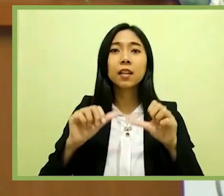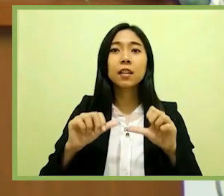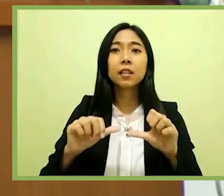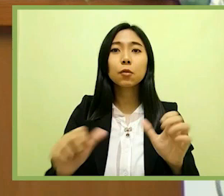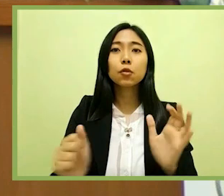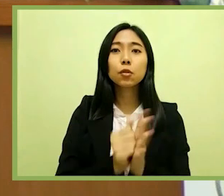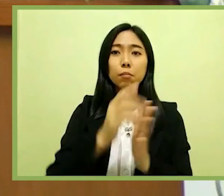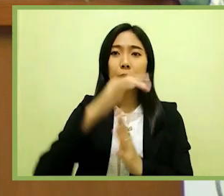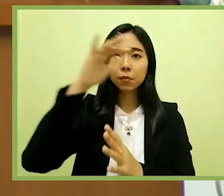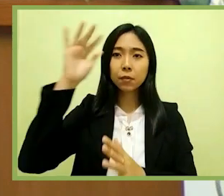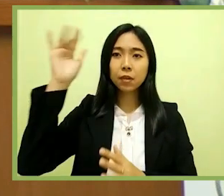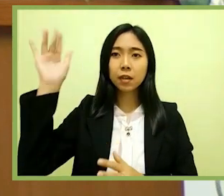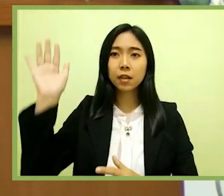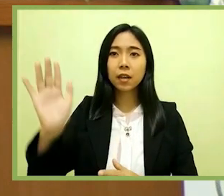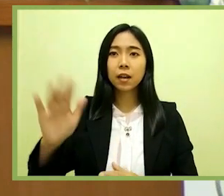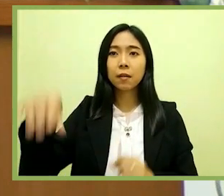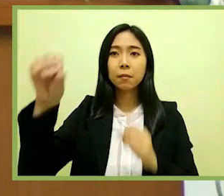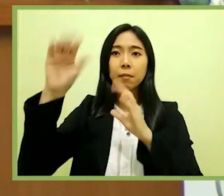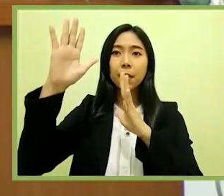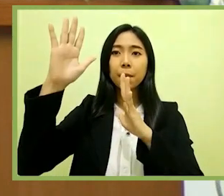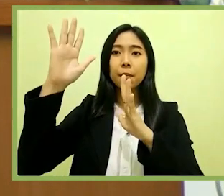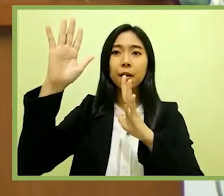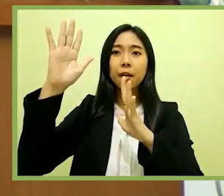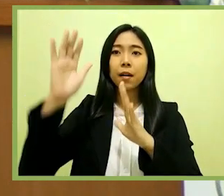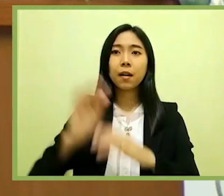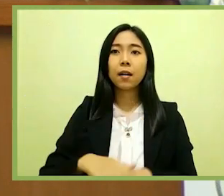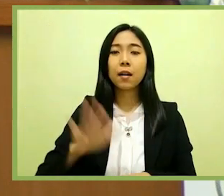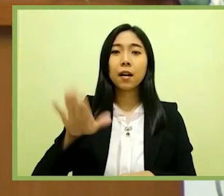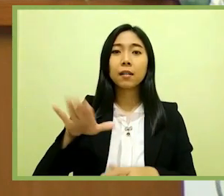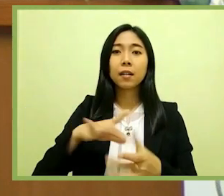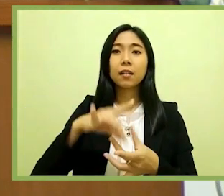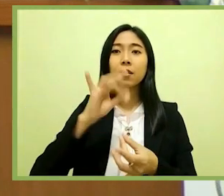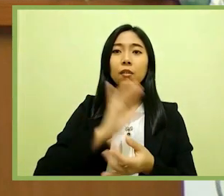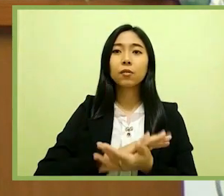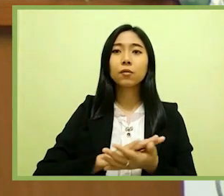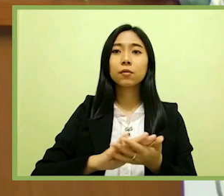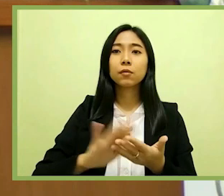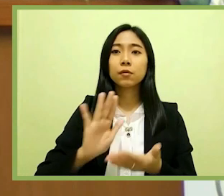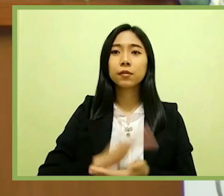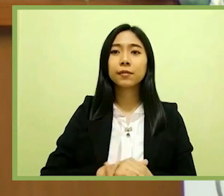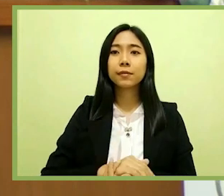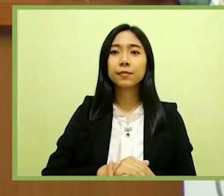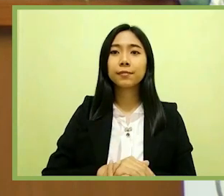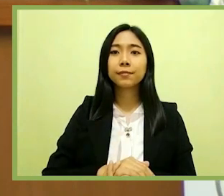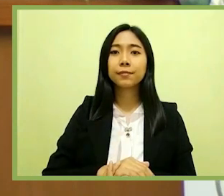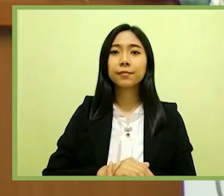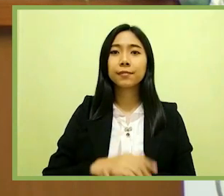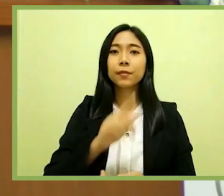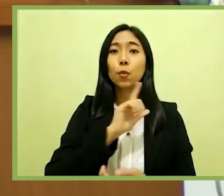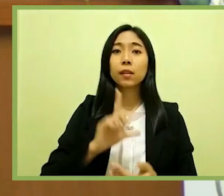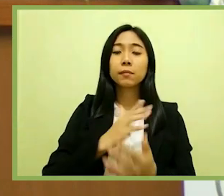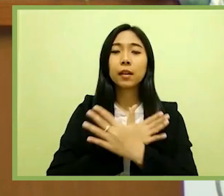terus memuliakan Sang Bapa, Anak dan Roh Kudus yang mengasihi